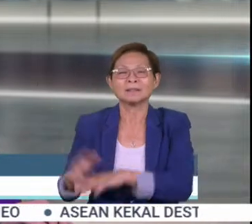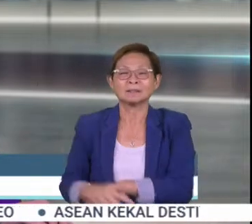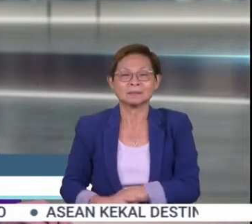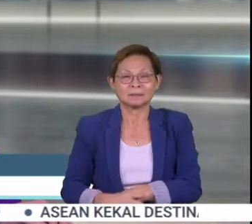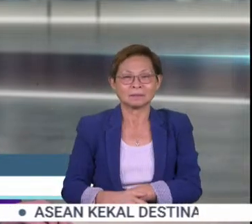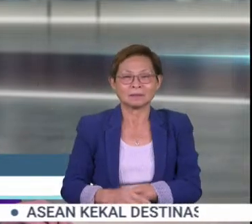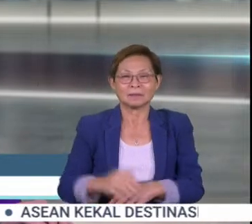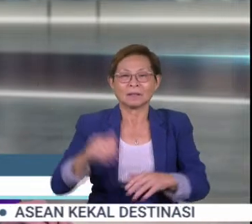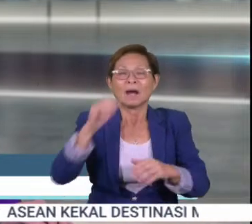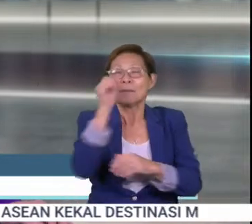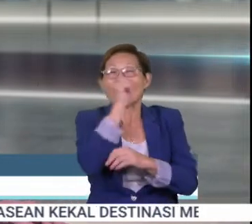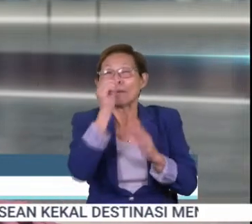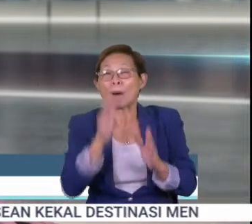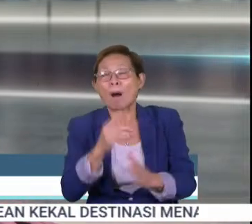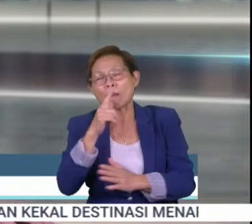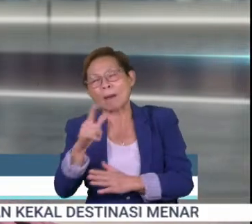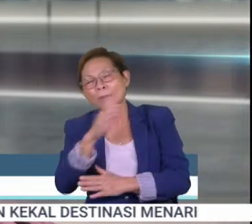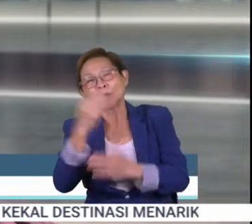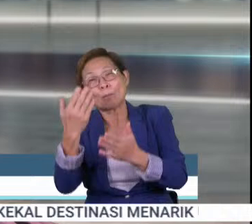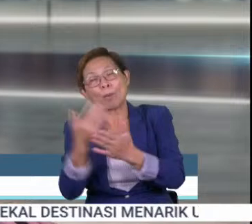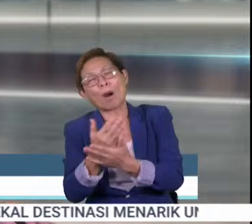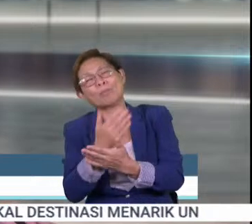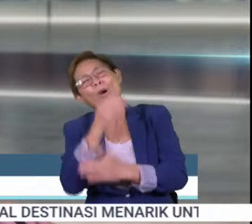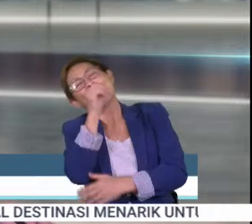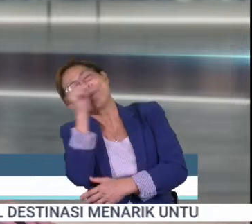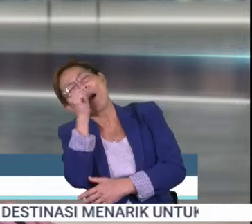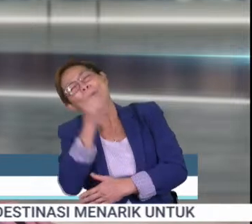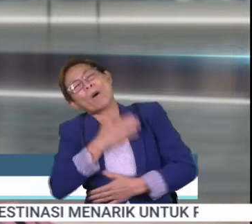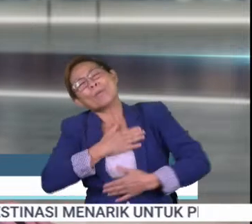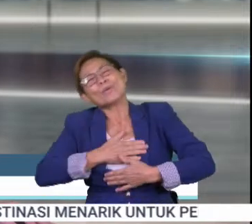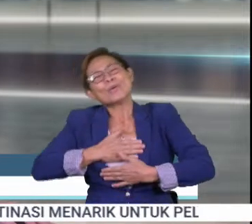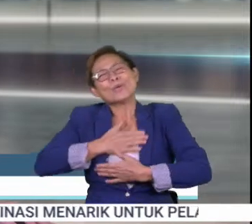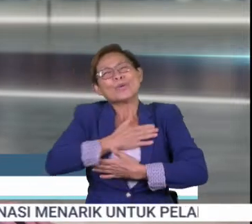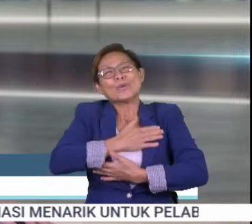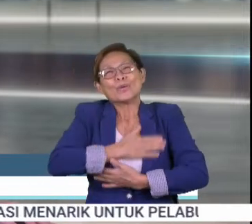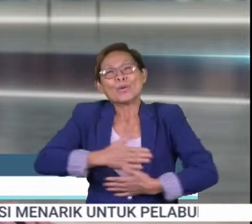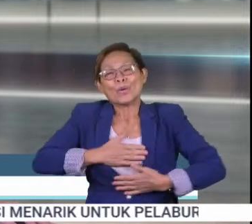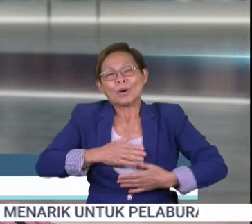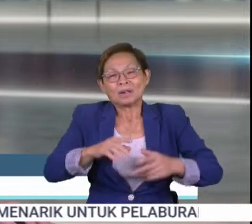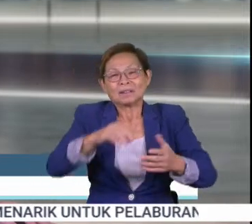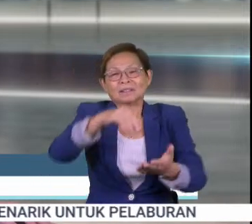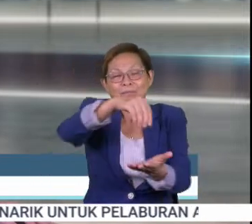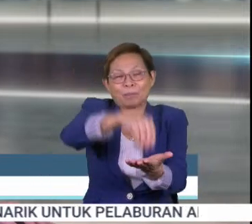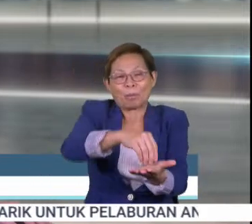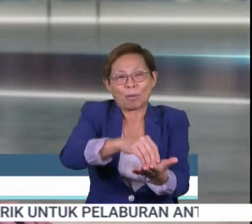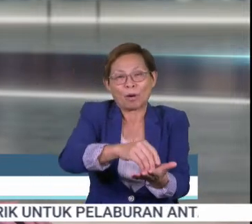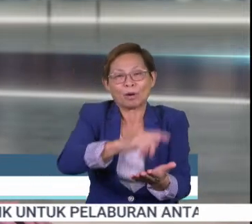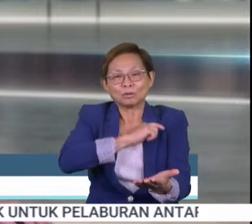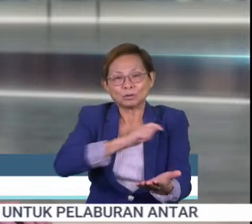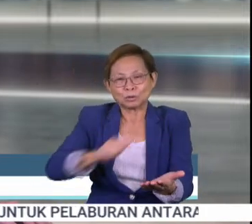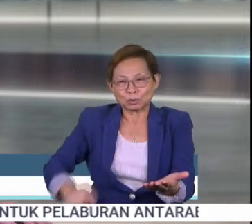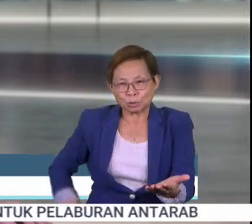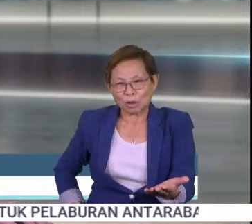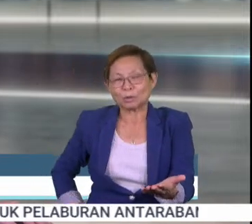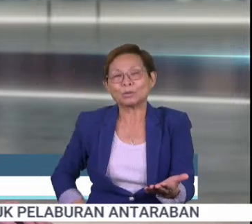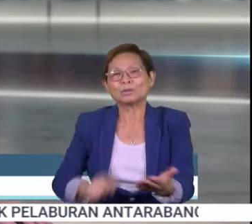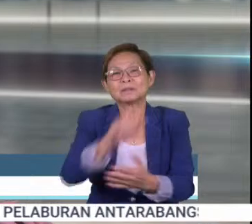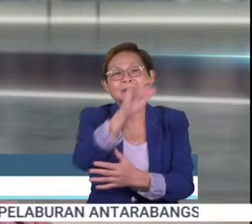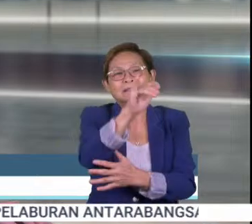Penampilan artis lama dan baharu menghiburkan pengunjung konsert yang bertempat di Jabatan Penyiaran Tuanku Said Putra